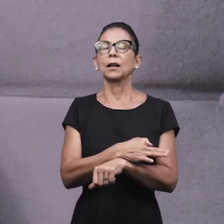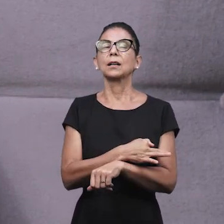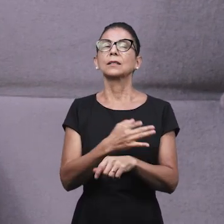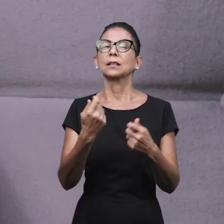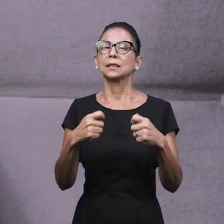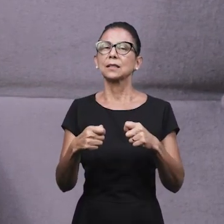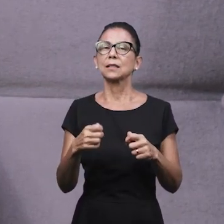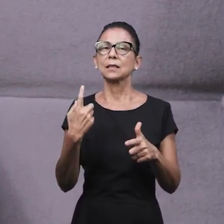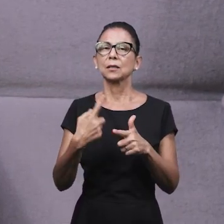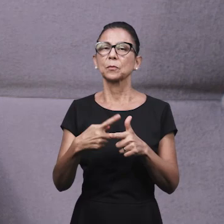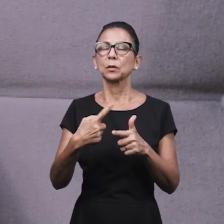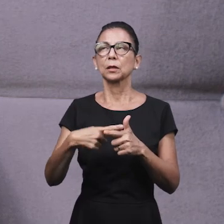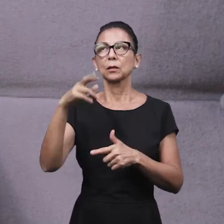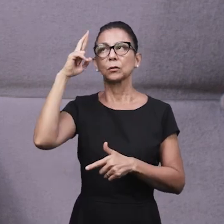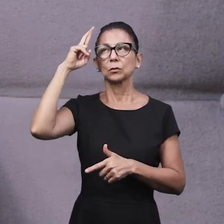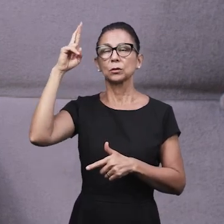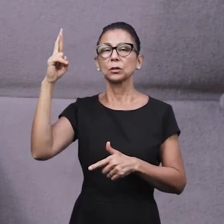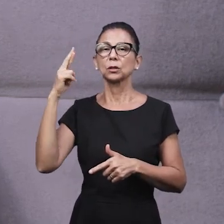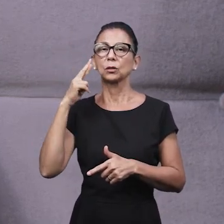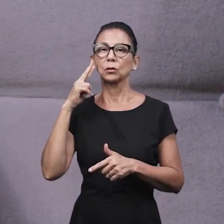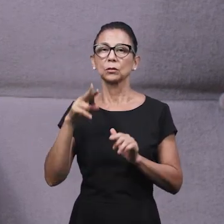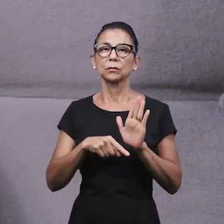Quand tu attendras le mois,